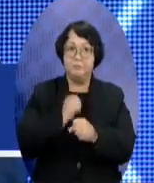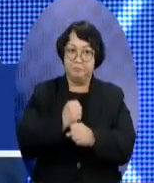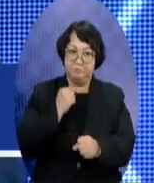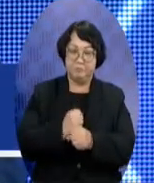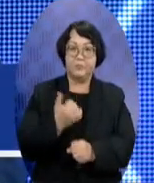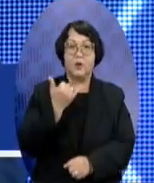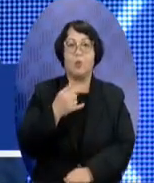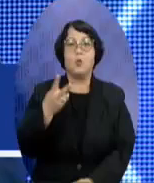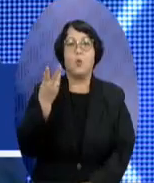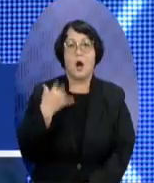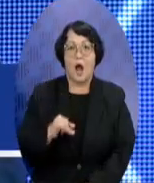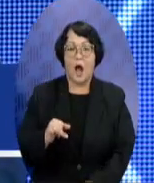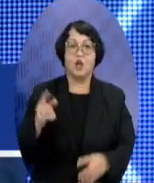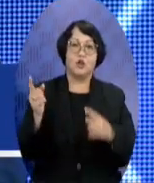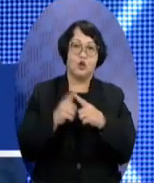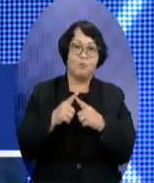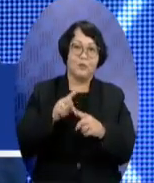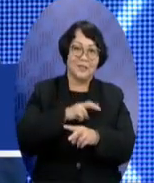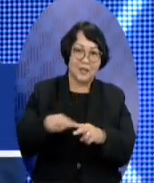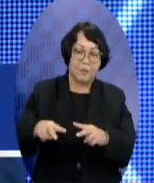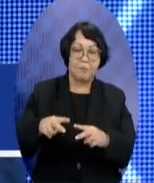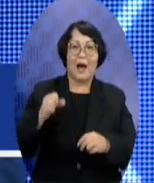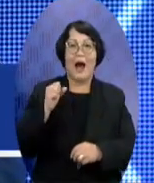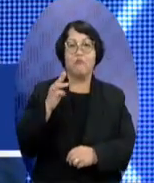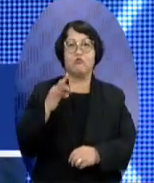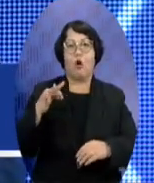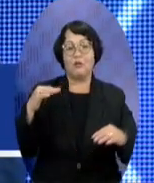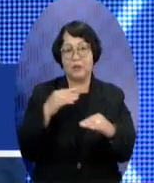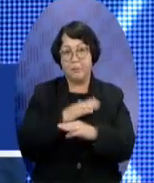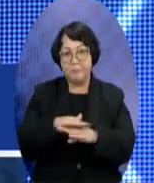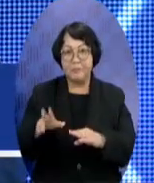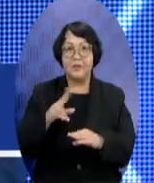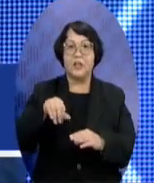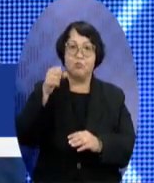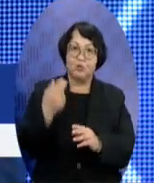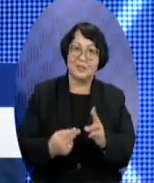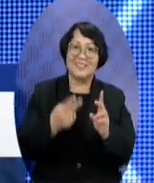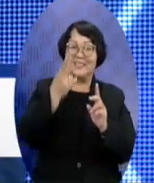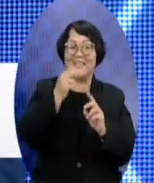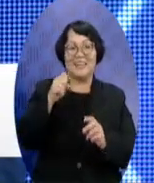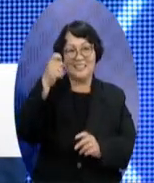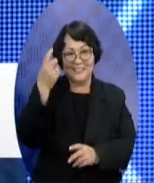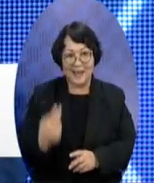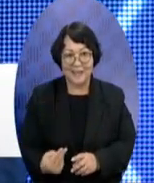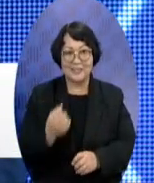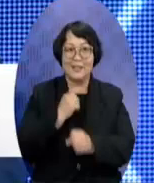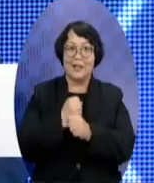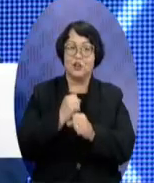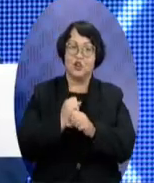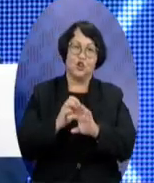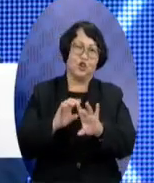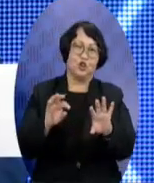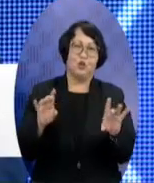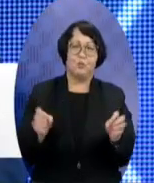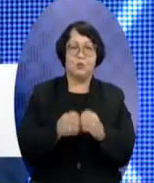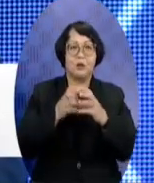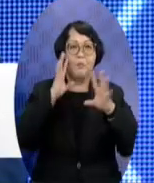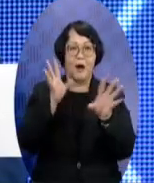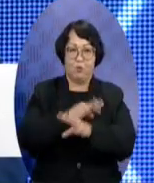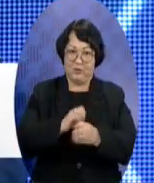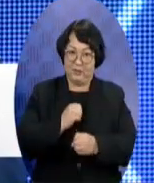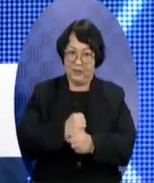уулуурхай, төмөр зам, хавц зам, дэд бүтэц, цахилгаан станц гэдэг олон том бүтээн байгуулалтын ажилтнууд хөдөлж